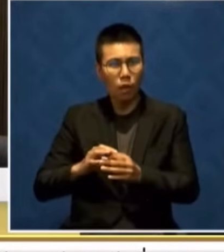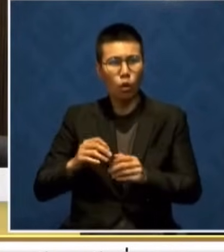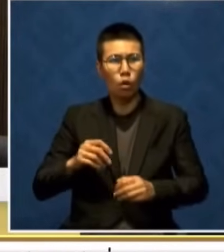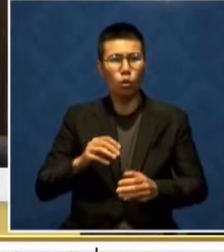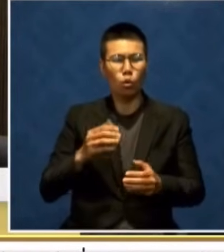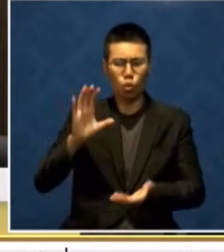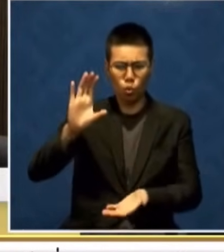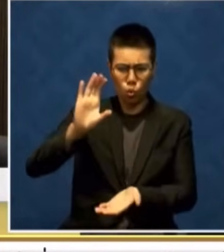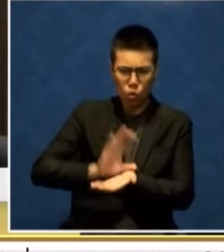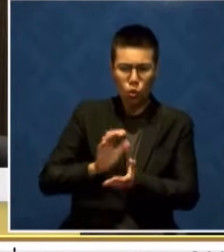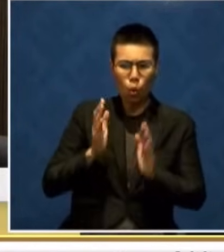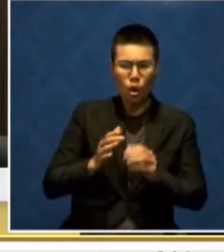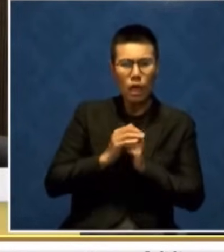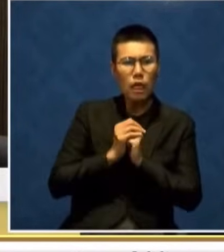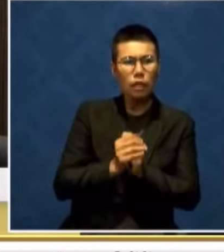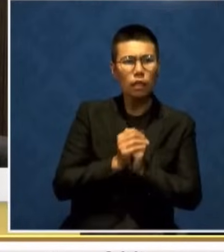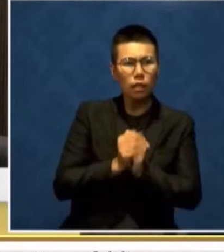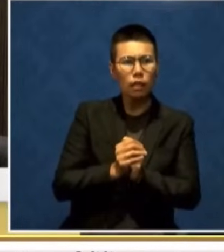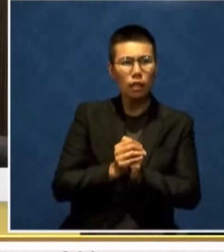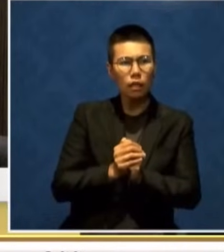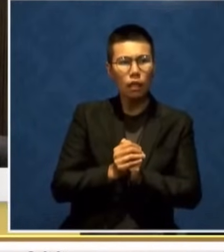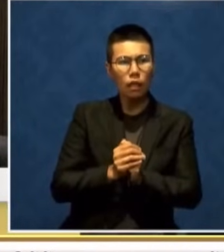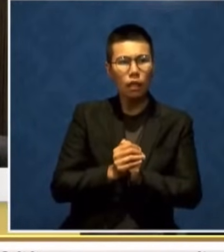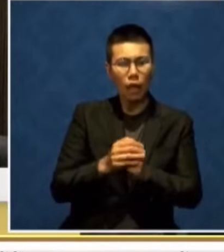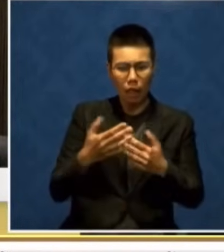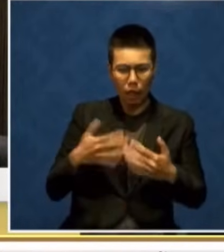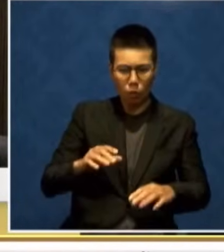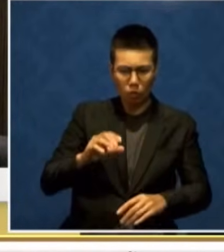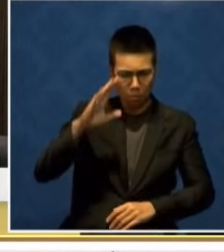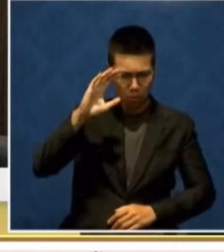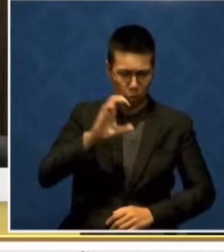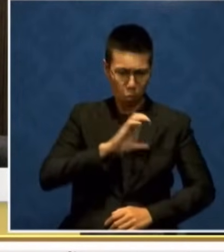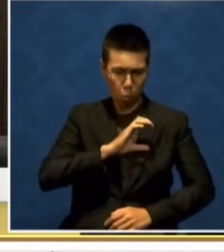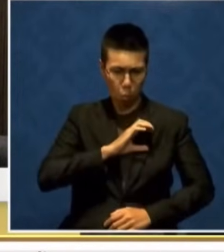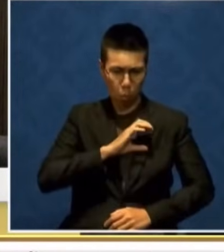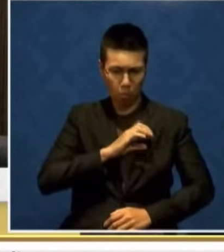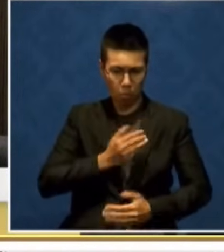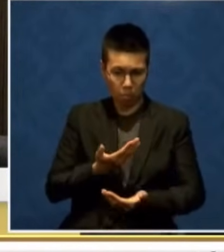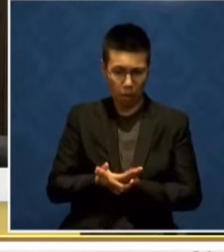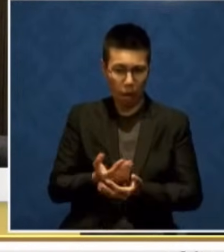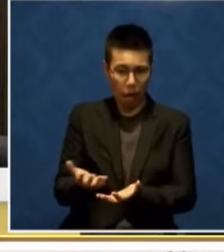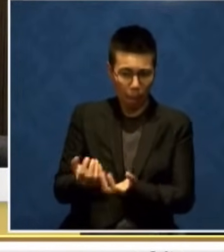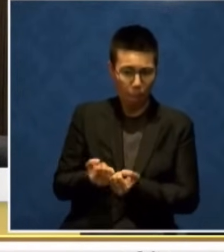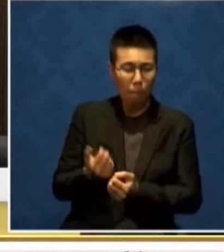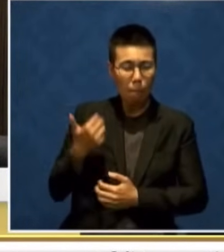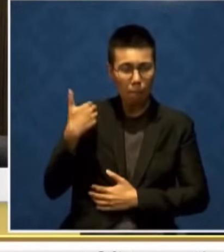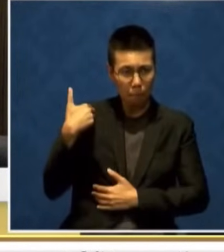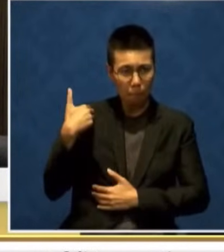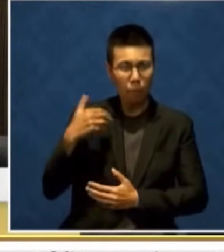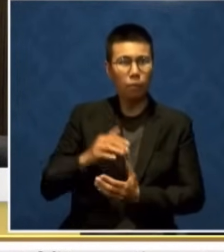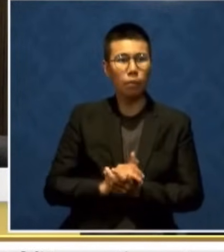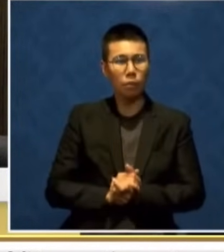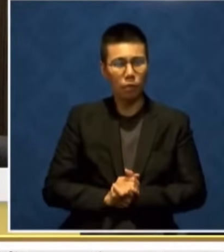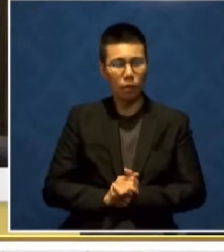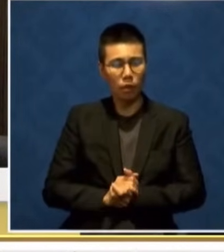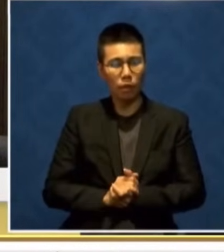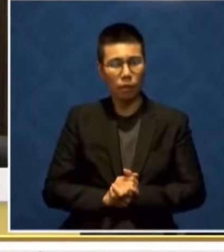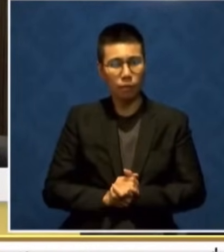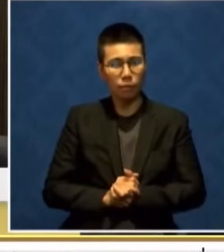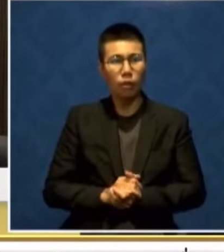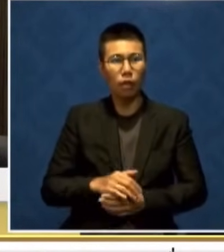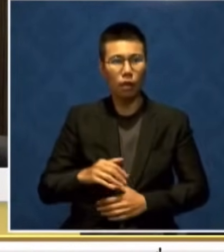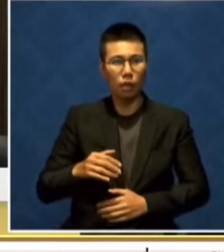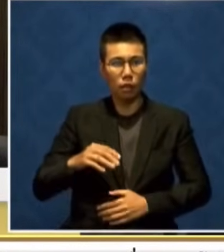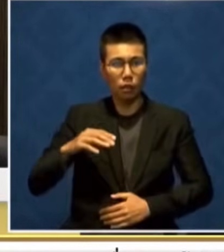สีเทาทั้งหลายที่เข้าไปถึงตำรวจผมทราบดีท่านประธานครับว่าการปฏิรูปตำรวจเป็น